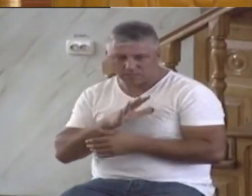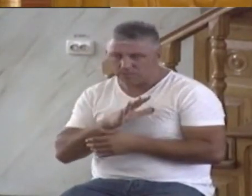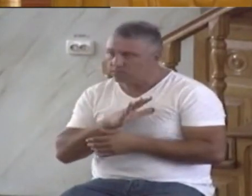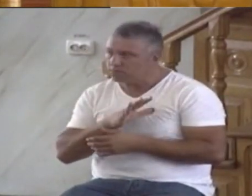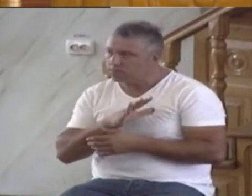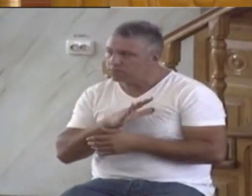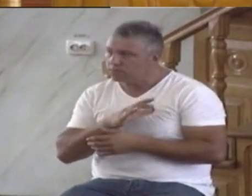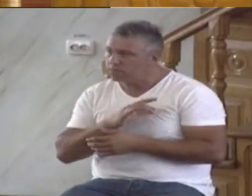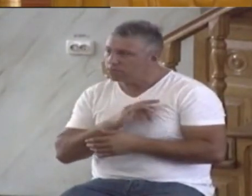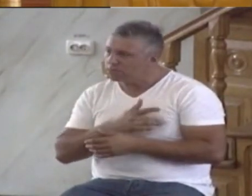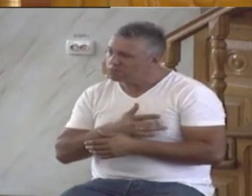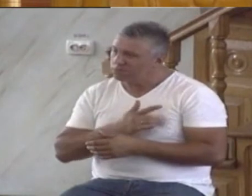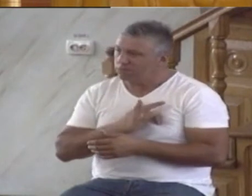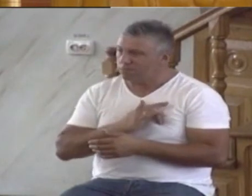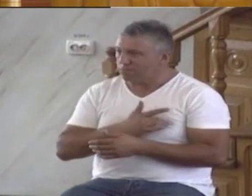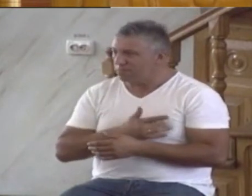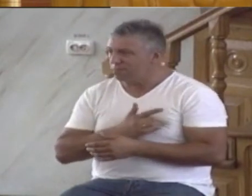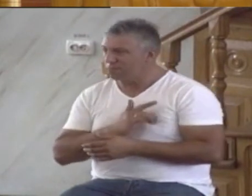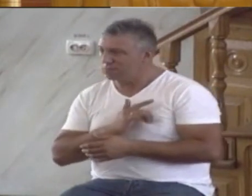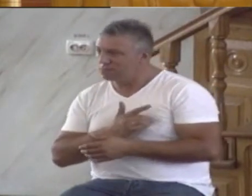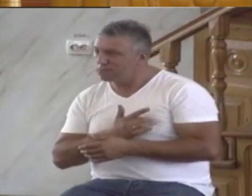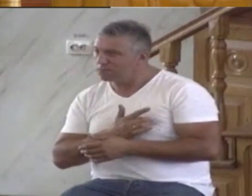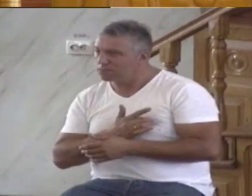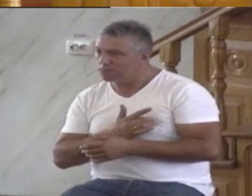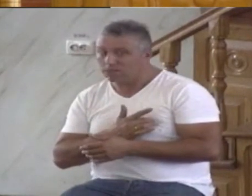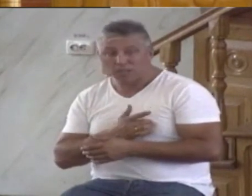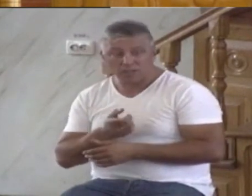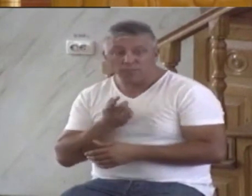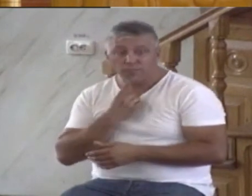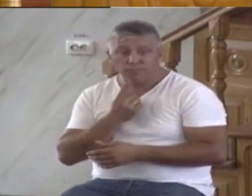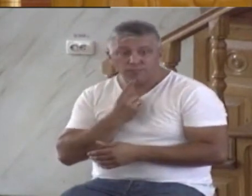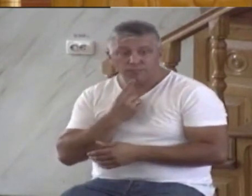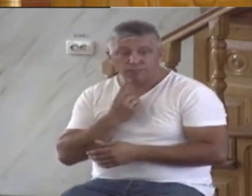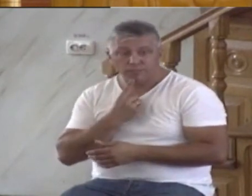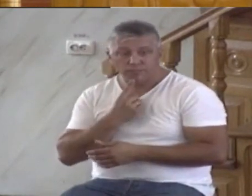Попытаемся представить себя на его месте.